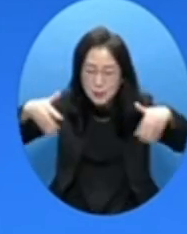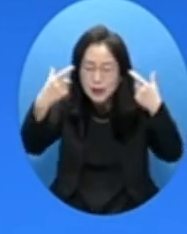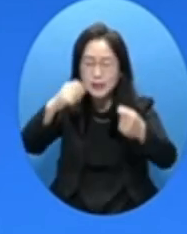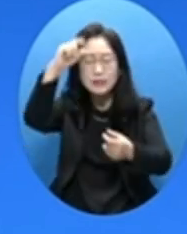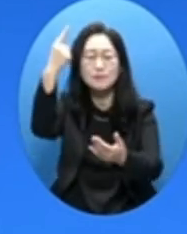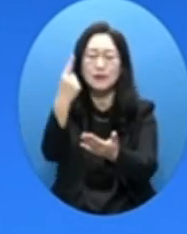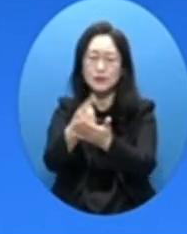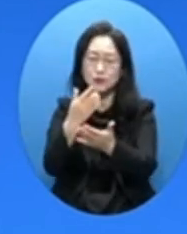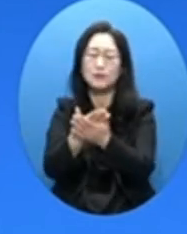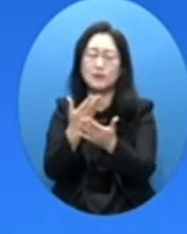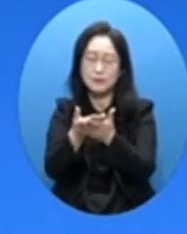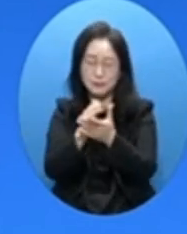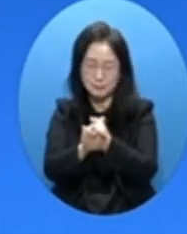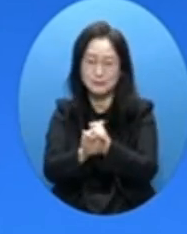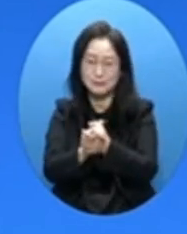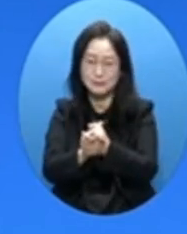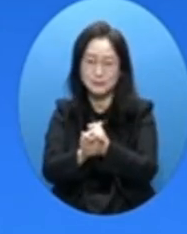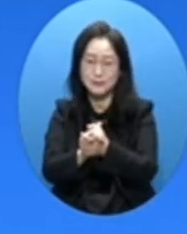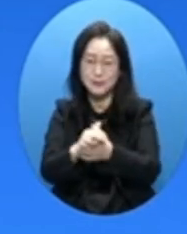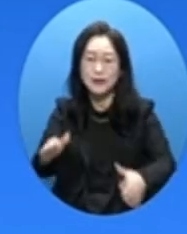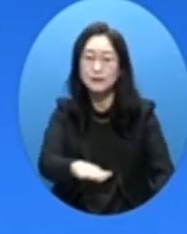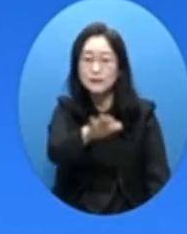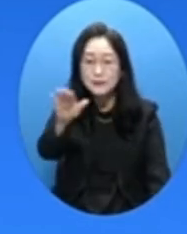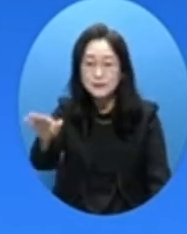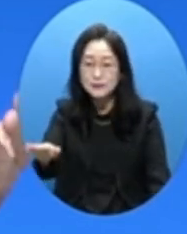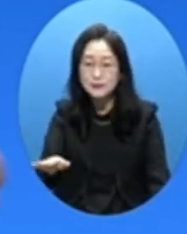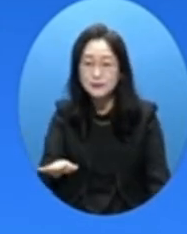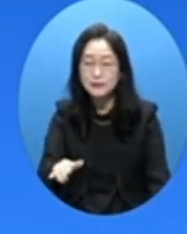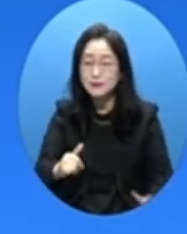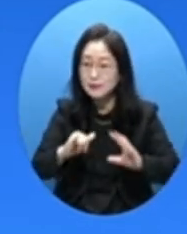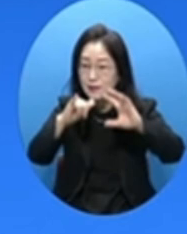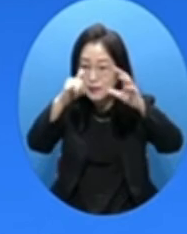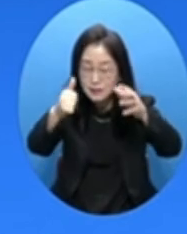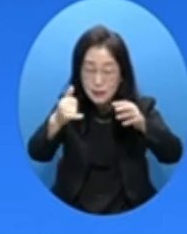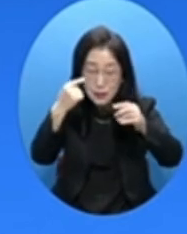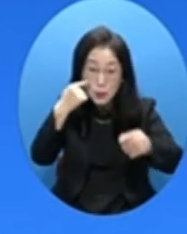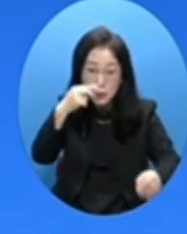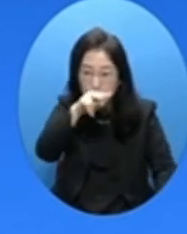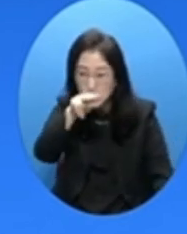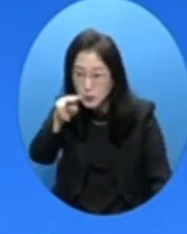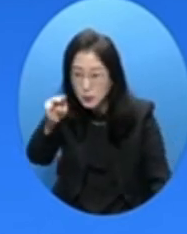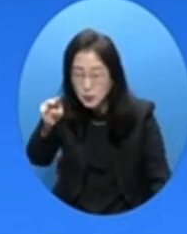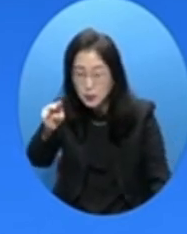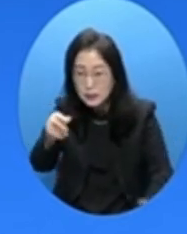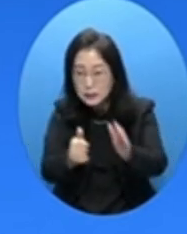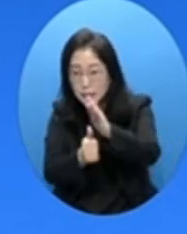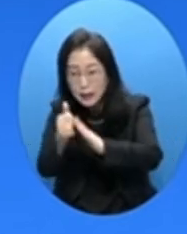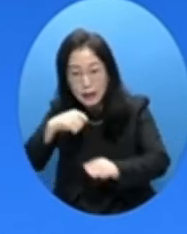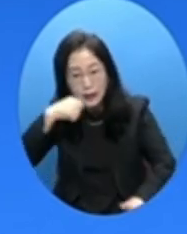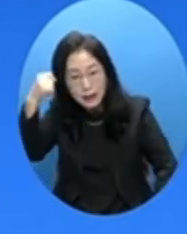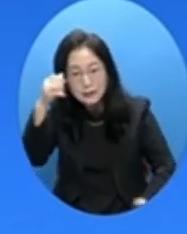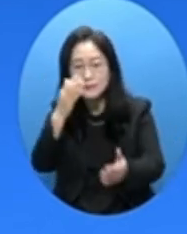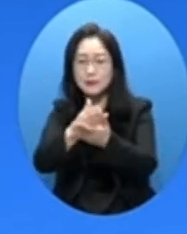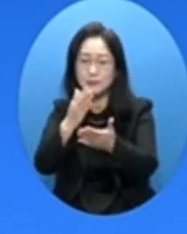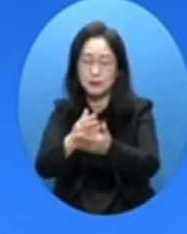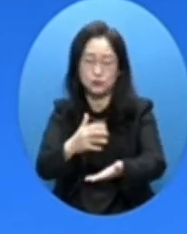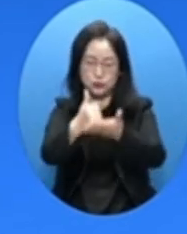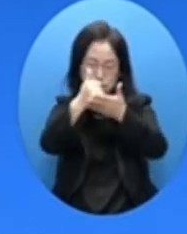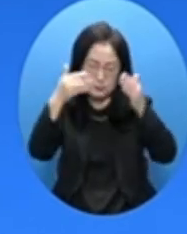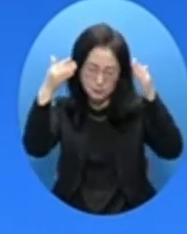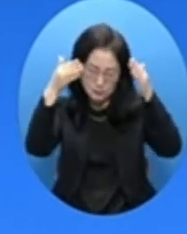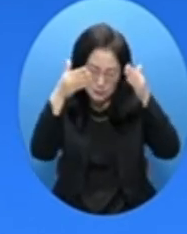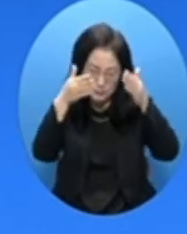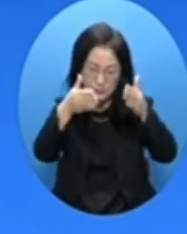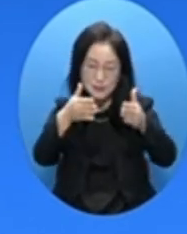주옵소서 그래서 우리가이 세상에 보이는 것에 희망을 두지 말고 우리 주 예수님께 희망을